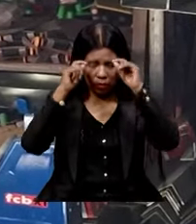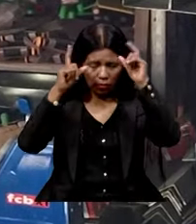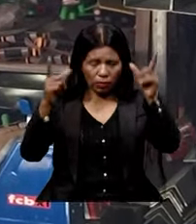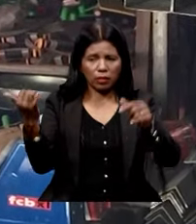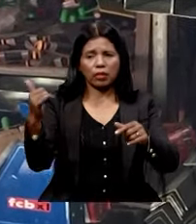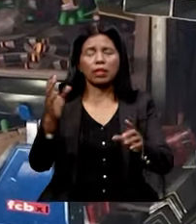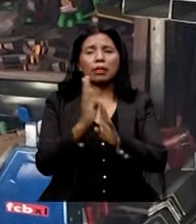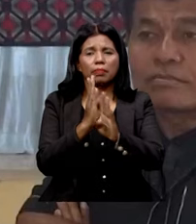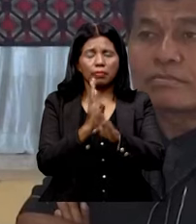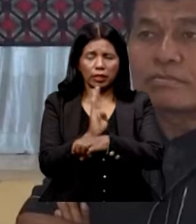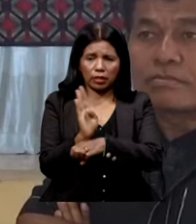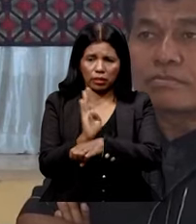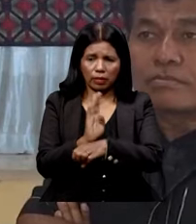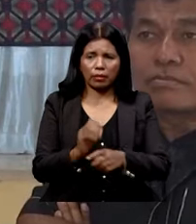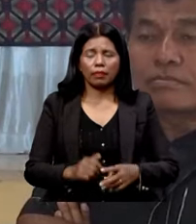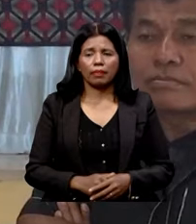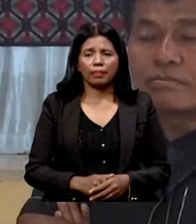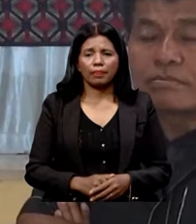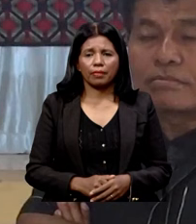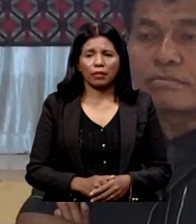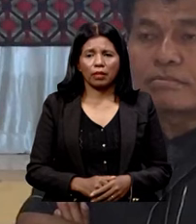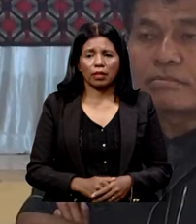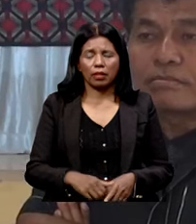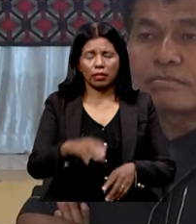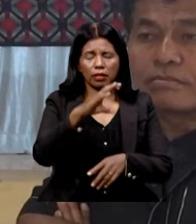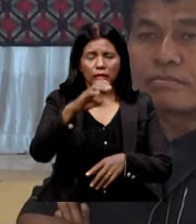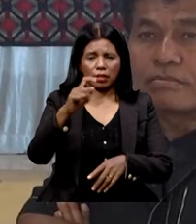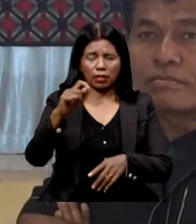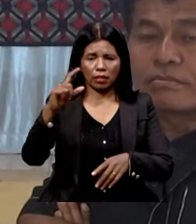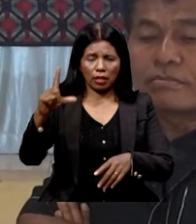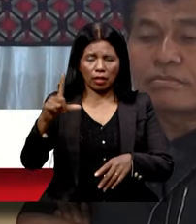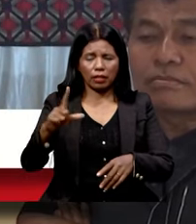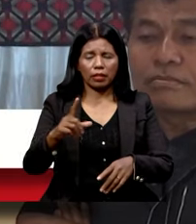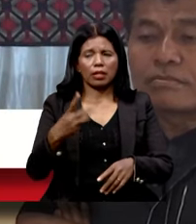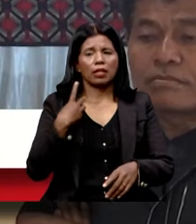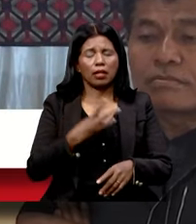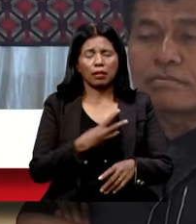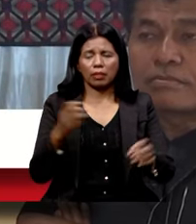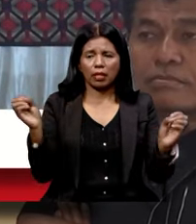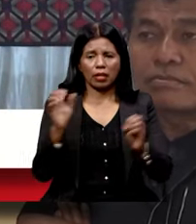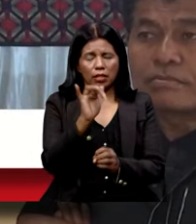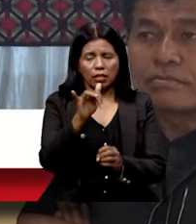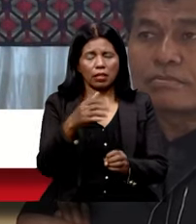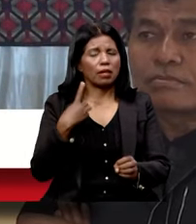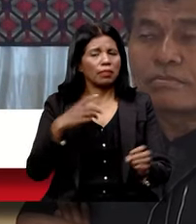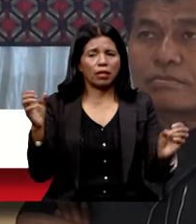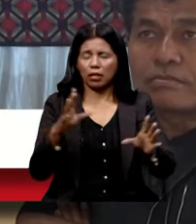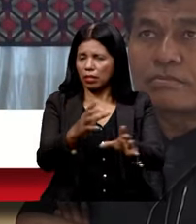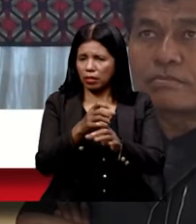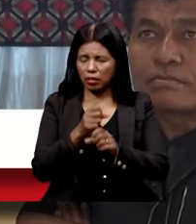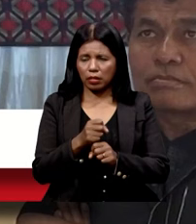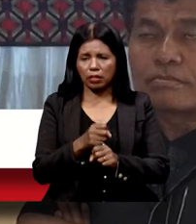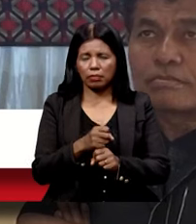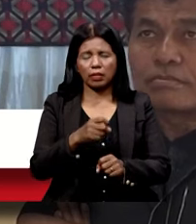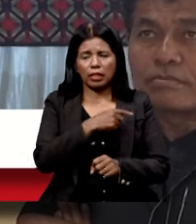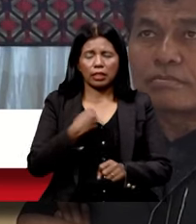negocio. Liu CCTL na posição, a motivação toma, a mi la seta e a mi la simu,